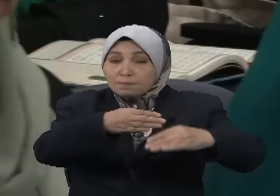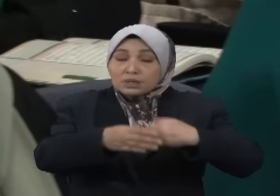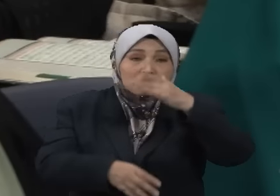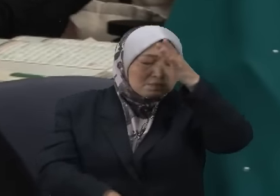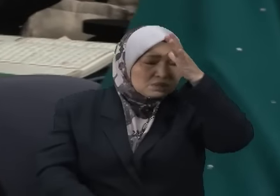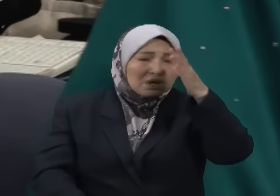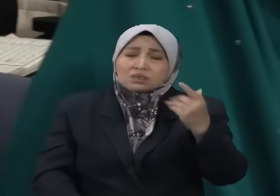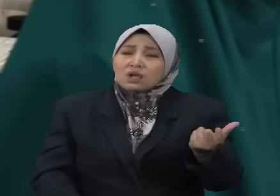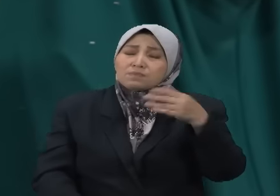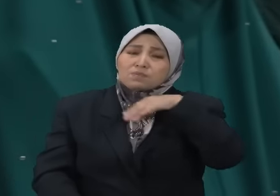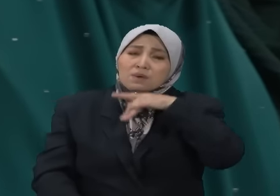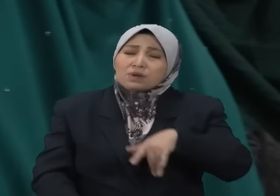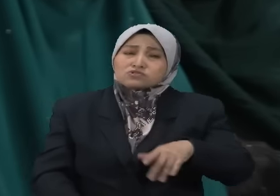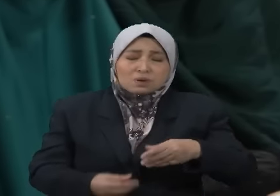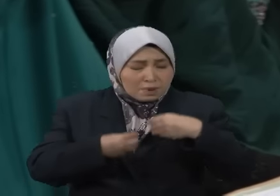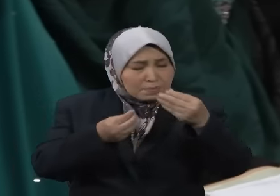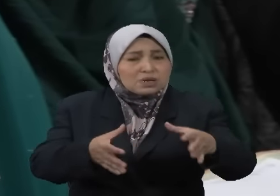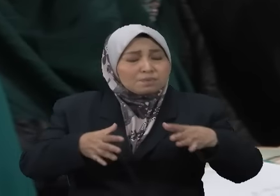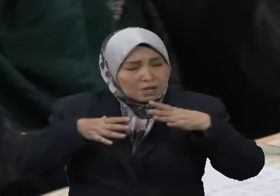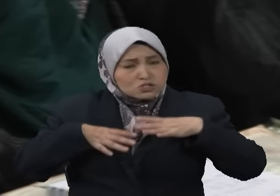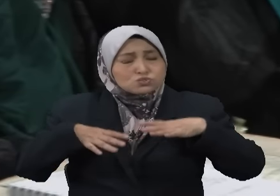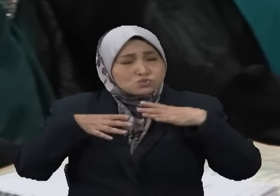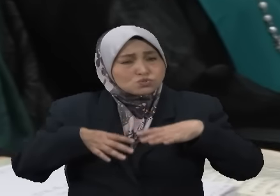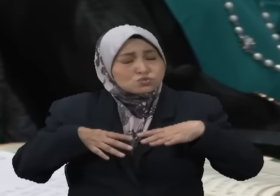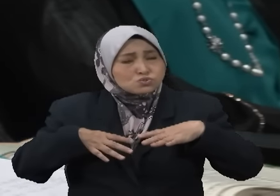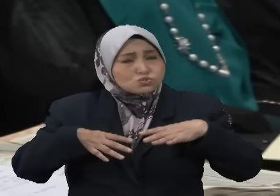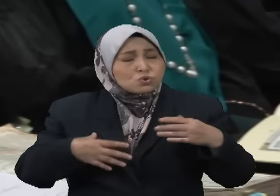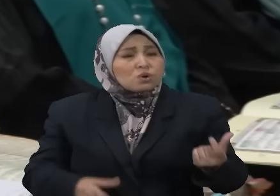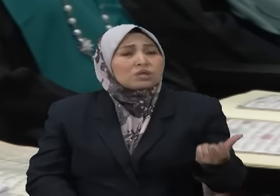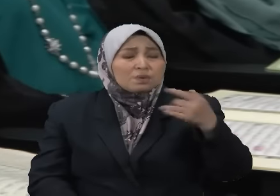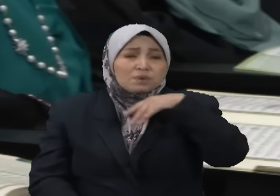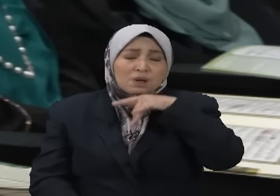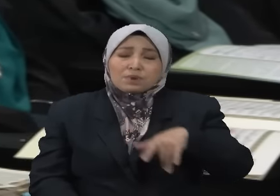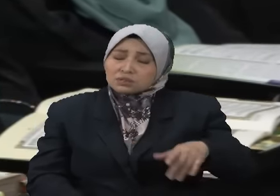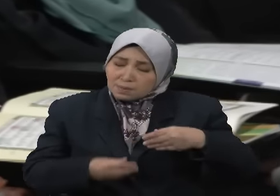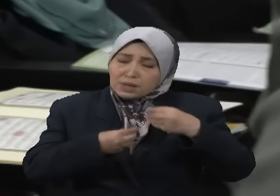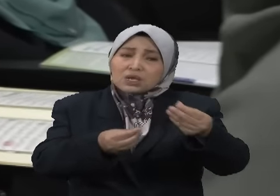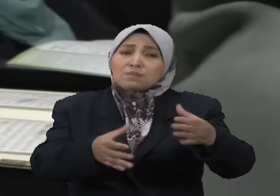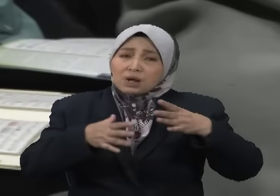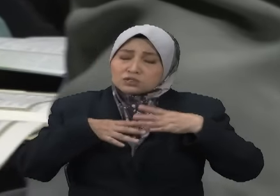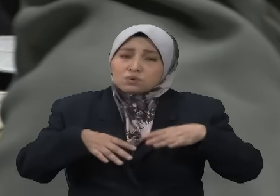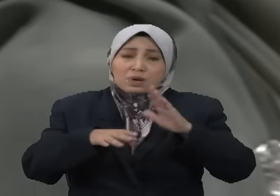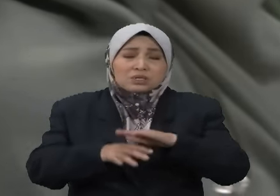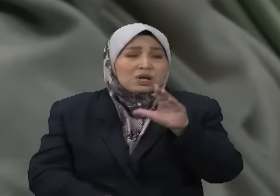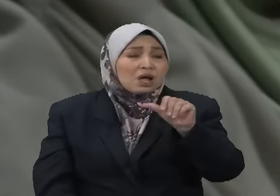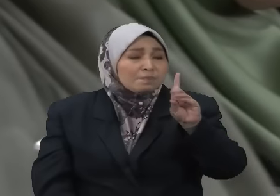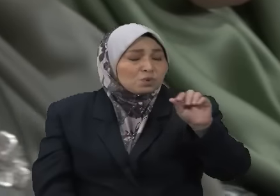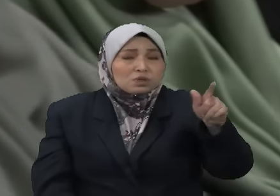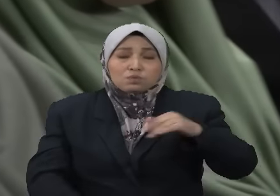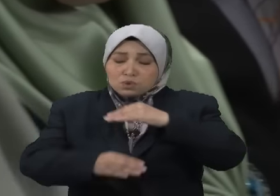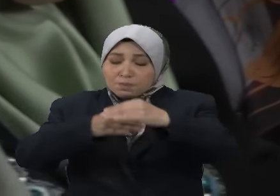Lalu nabi sallallahualaihiwasallam memberikan baju Baginda Nabi Baginda Nabi sallallahuaihiwasallam memberikan baju dia kepada Abdullah ini untuk